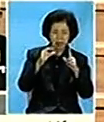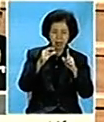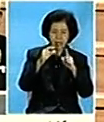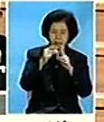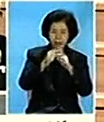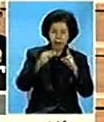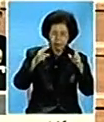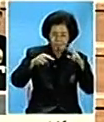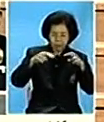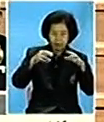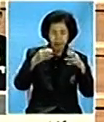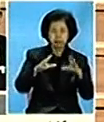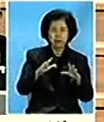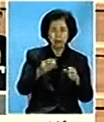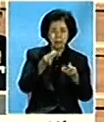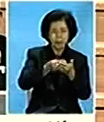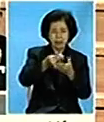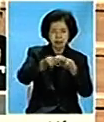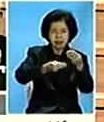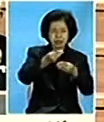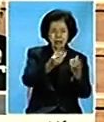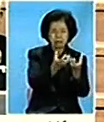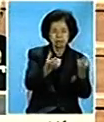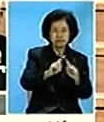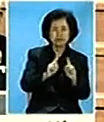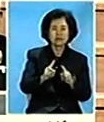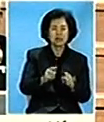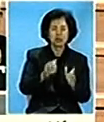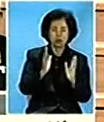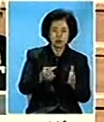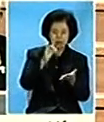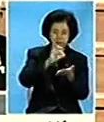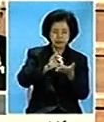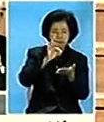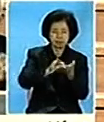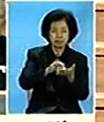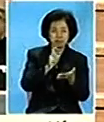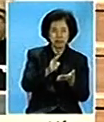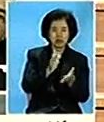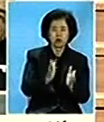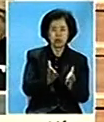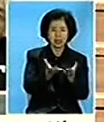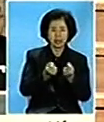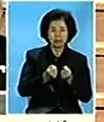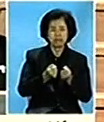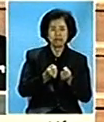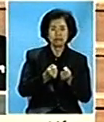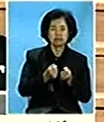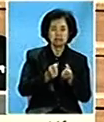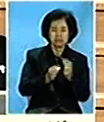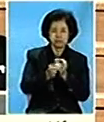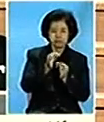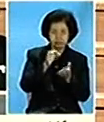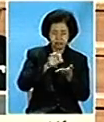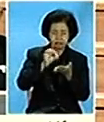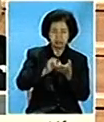าการซื้อขายรัฐต่อรัฐนั้นนะครับผู้ลงนามในสัญญาต้องเป็นผู้ได้รับมอบอำนาจให้ลงนามแทนรัฐนะครับก็จะร